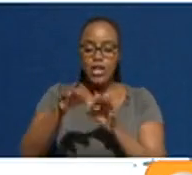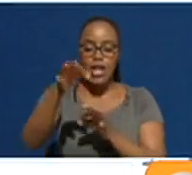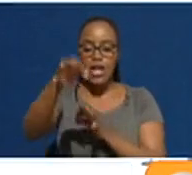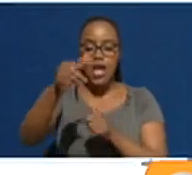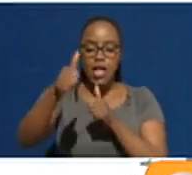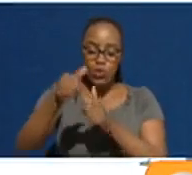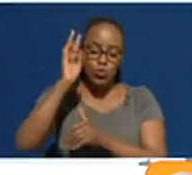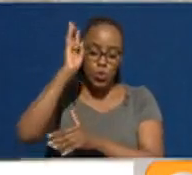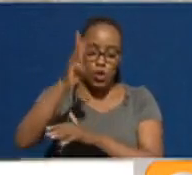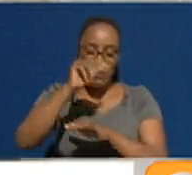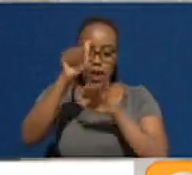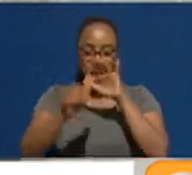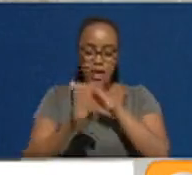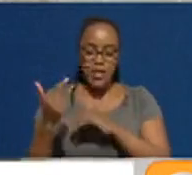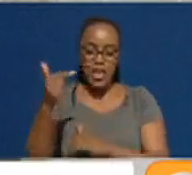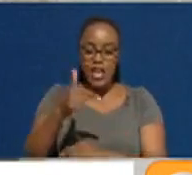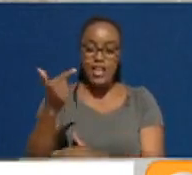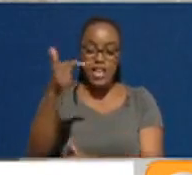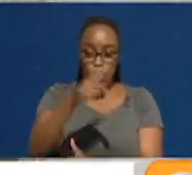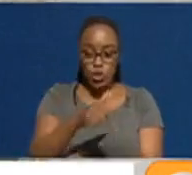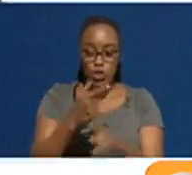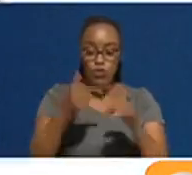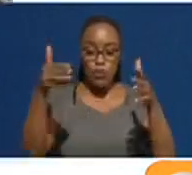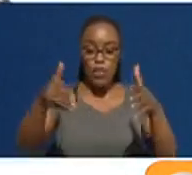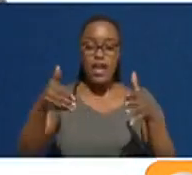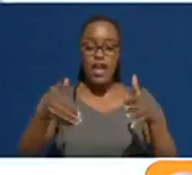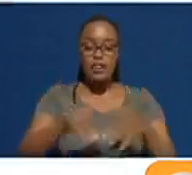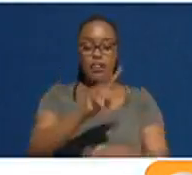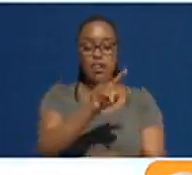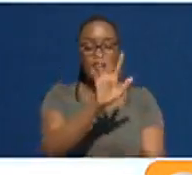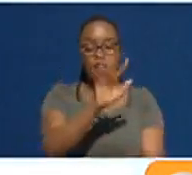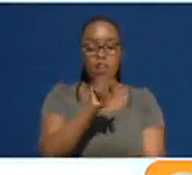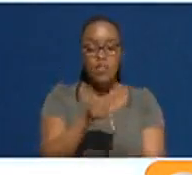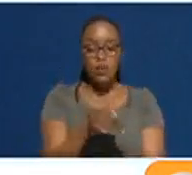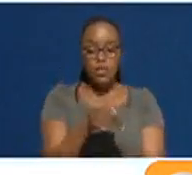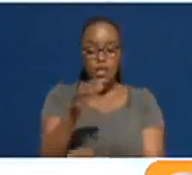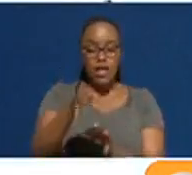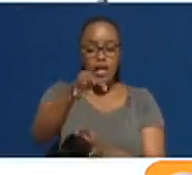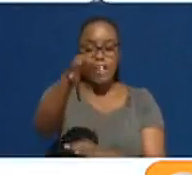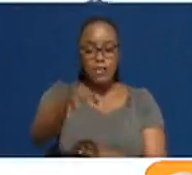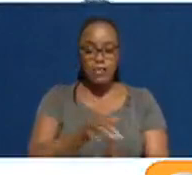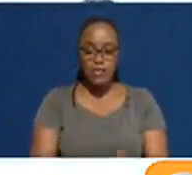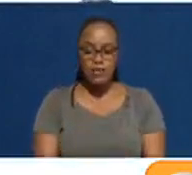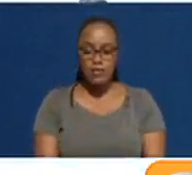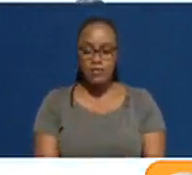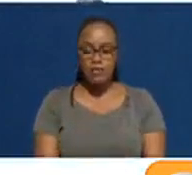is set to be put under irrigation, up from the current 25,000 acres.